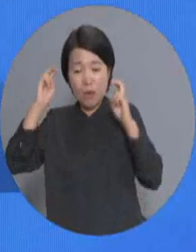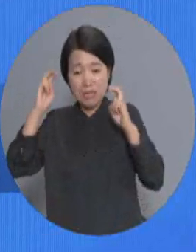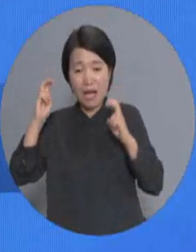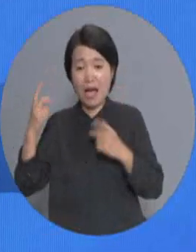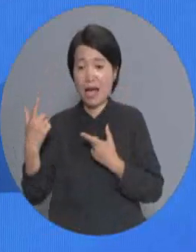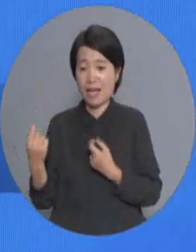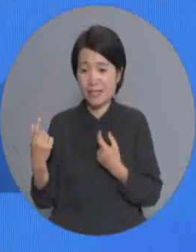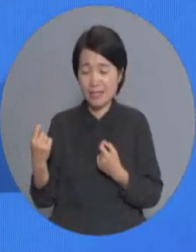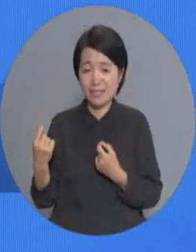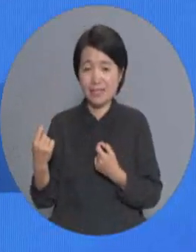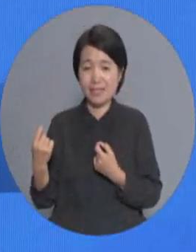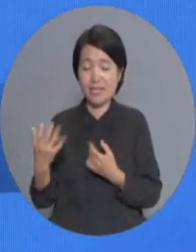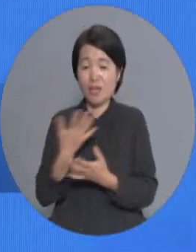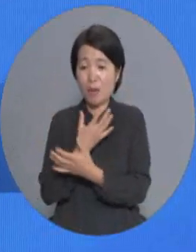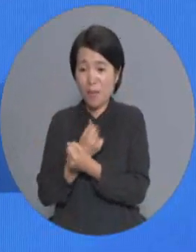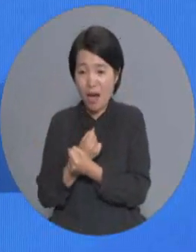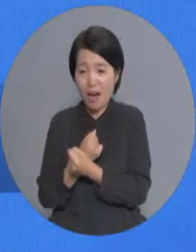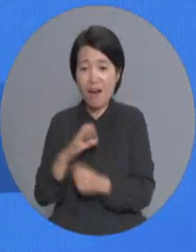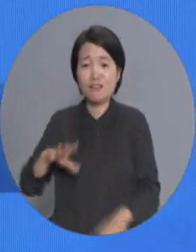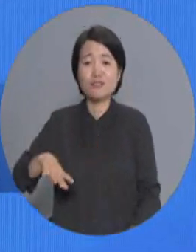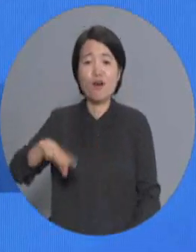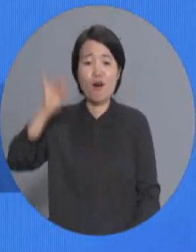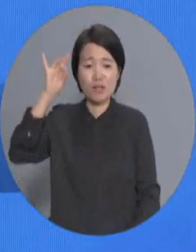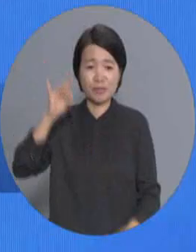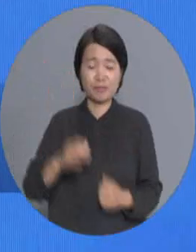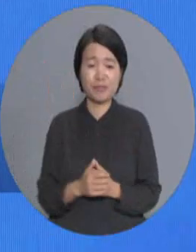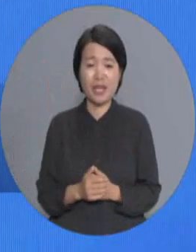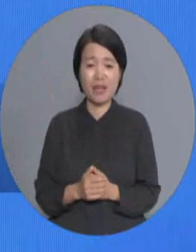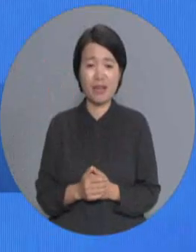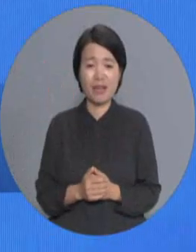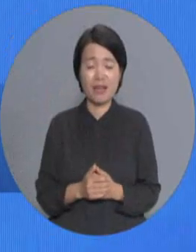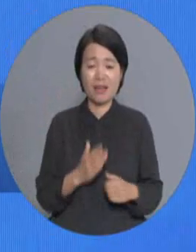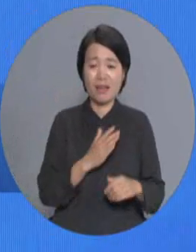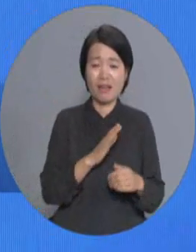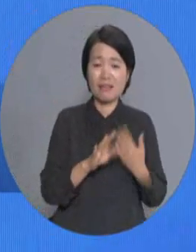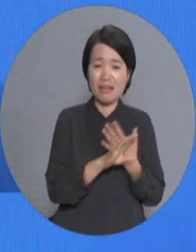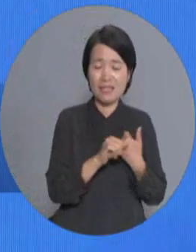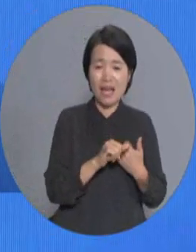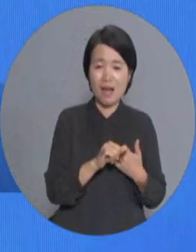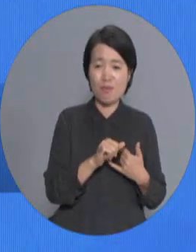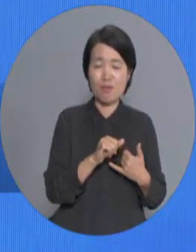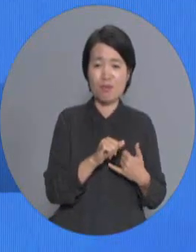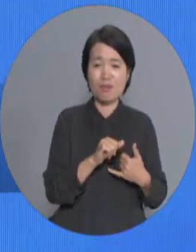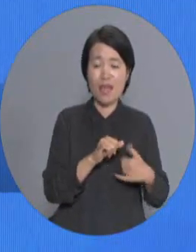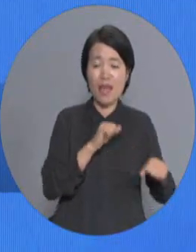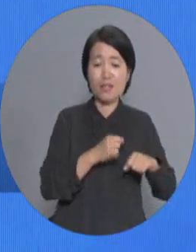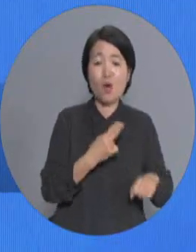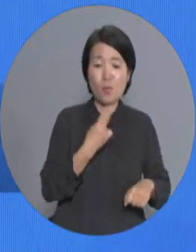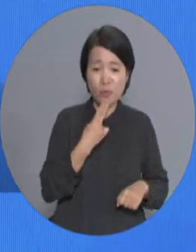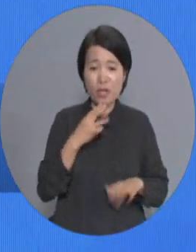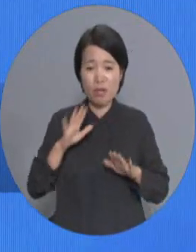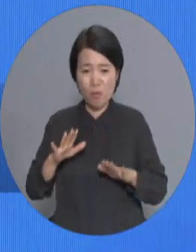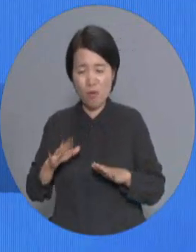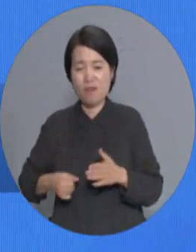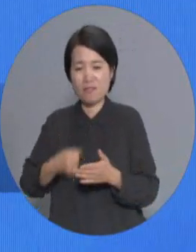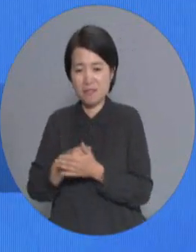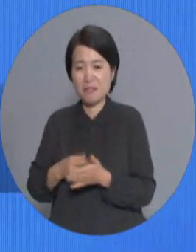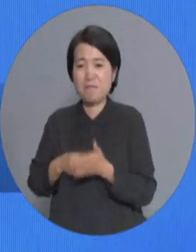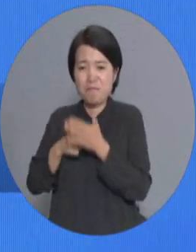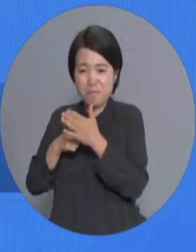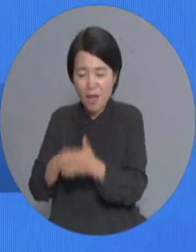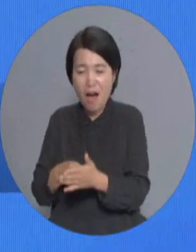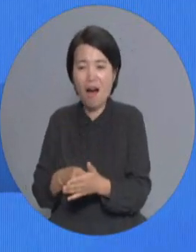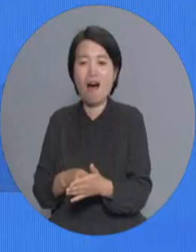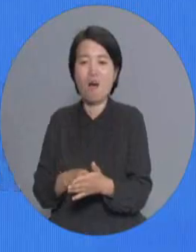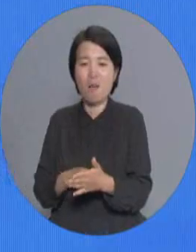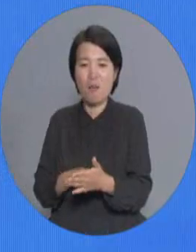이렇게 지원을 하는 것도 이렇게 처음입니다. 그래서 상당히 이제 그 남들이 안 간 길을 걸어가시는 거고 저는 참